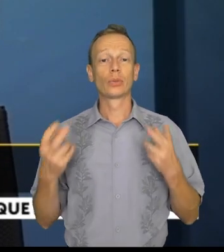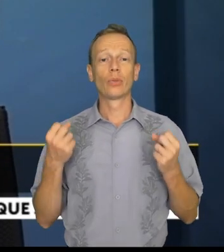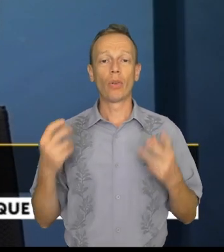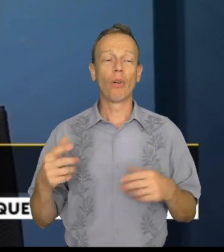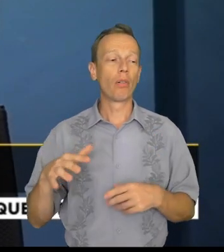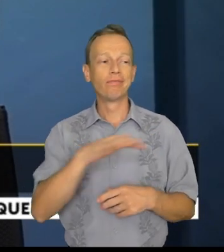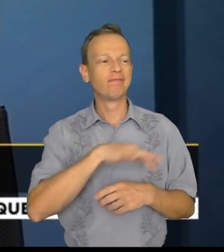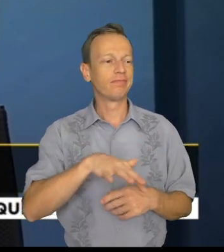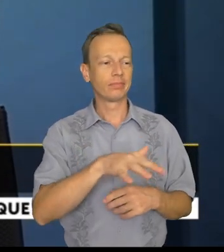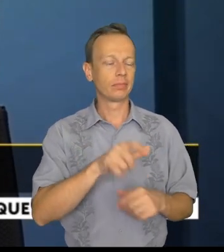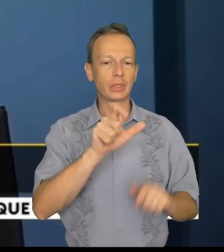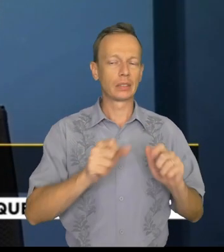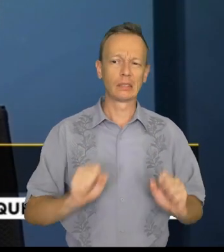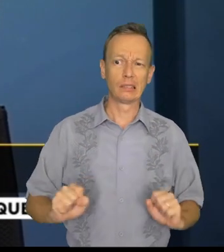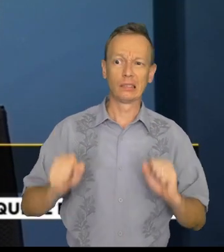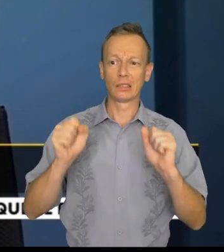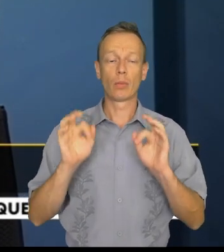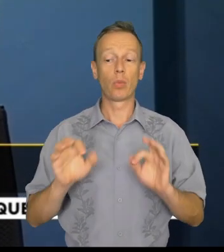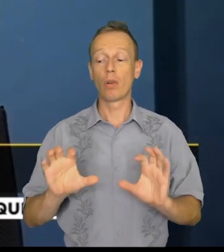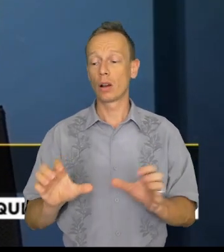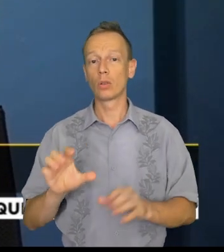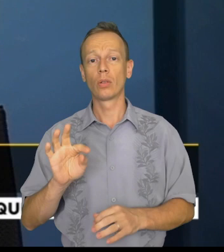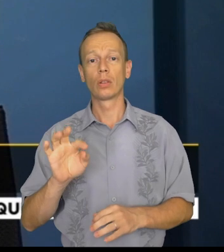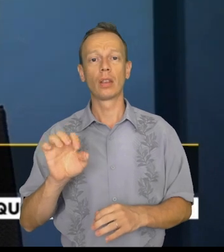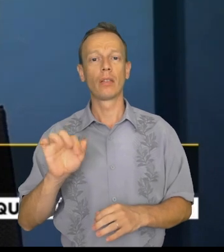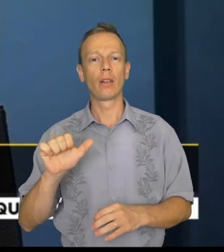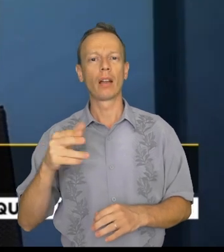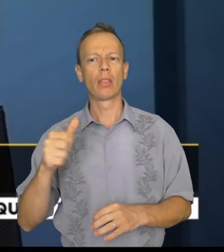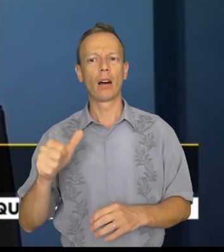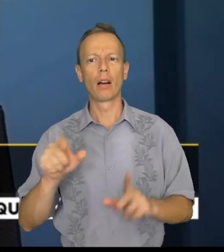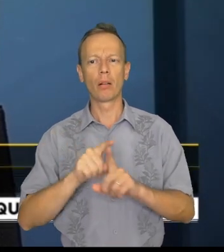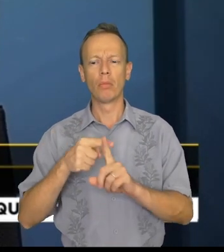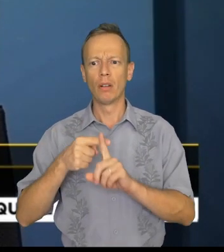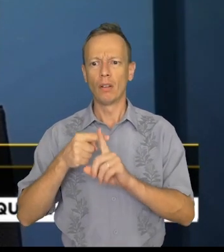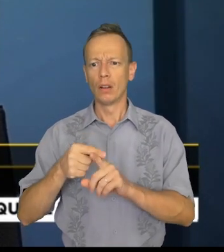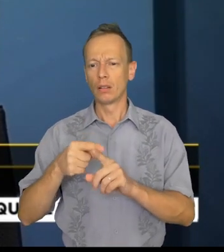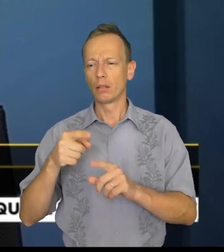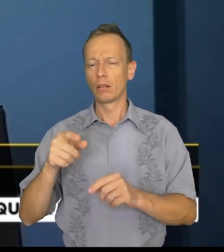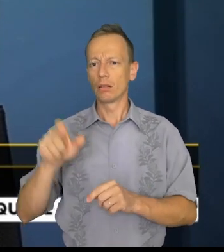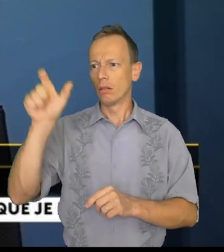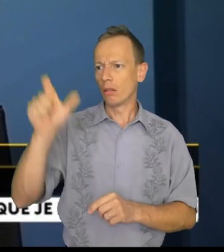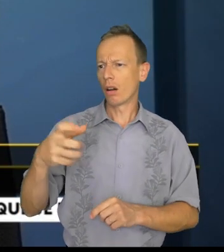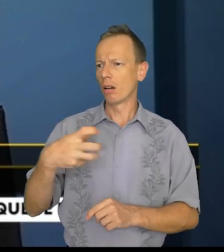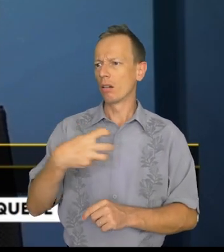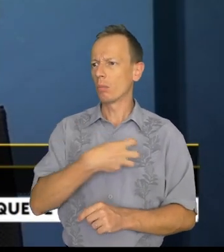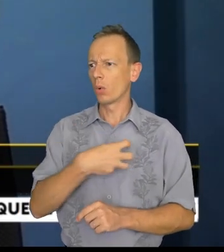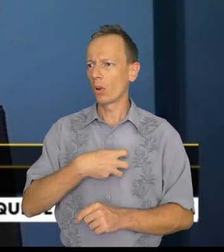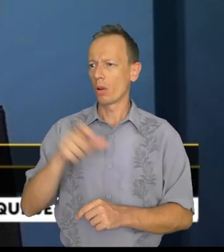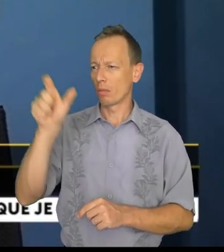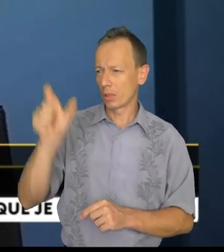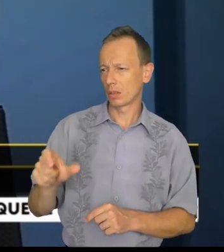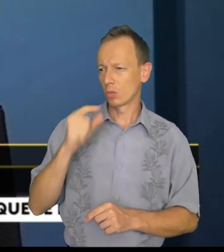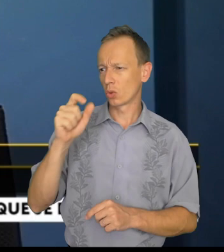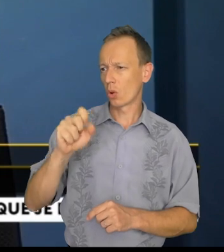confrères, c'est cette affaire et puis cette espèce de personnalisation. C'est pas monsieur Hervé Leroy contre monsieur Oscar Temarou, c'est